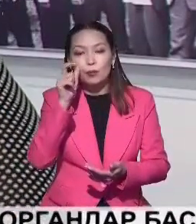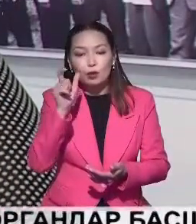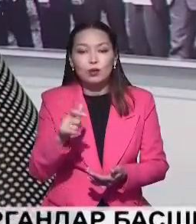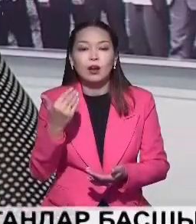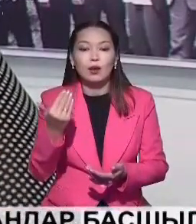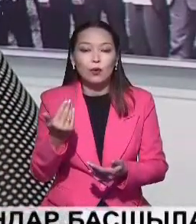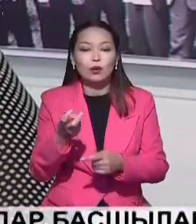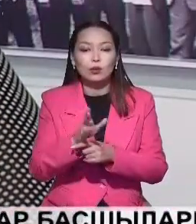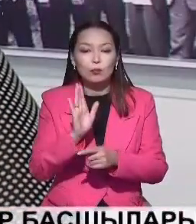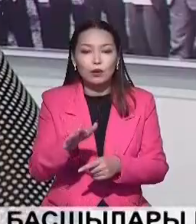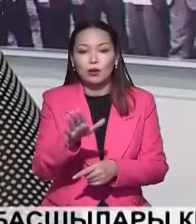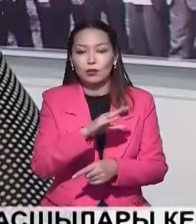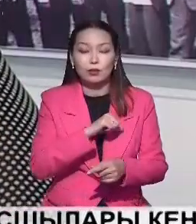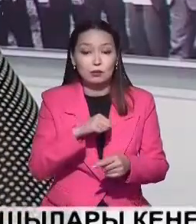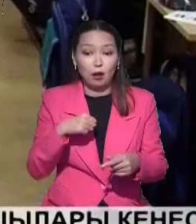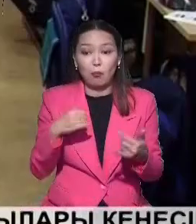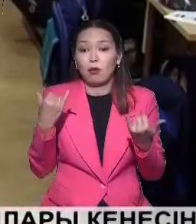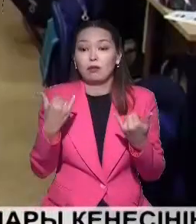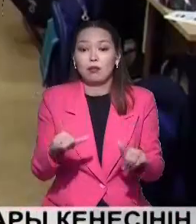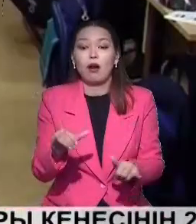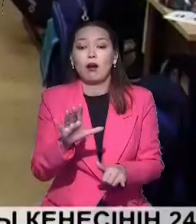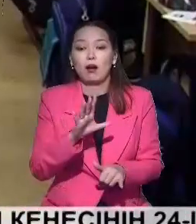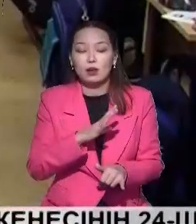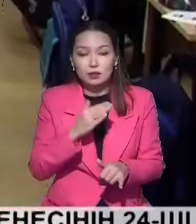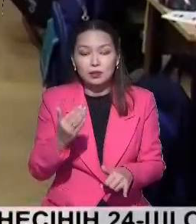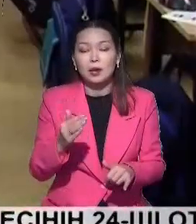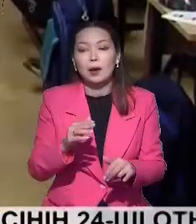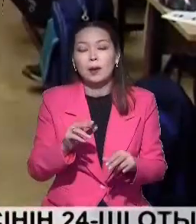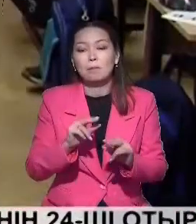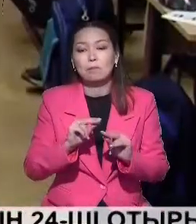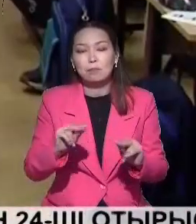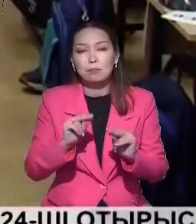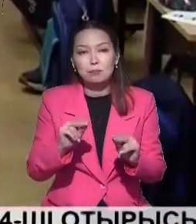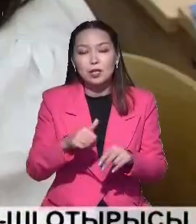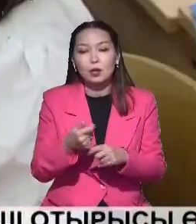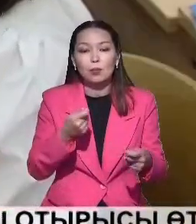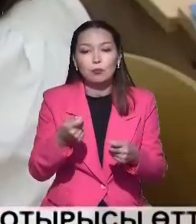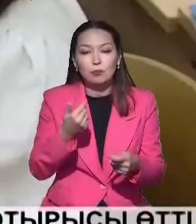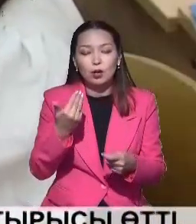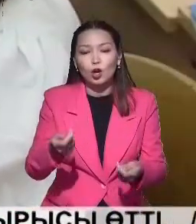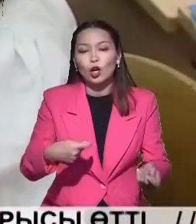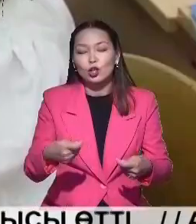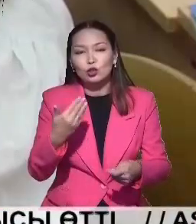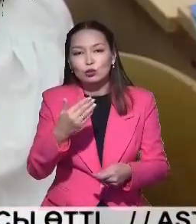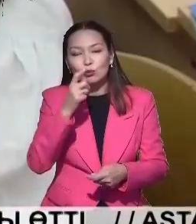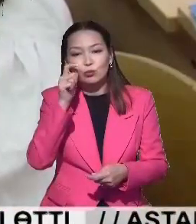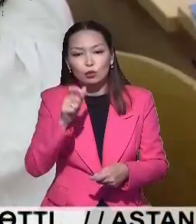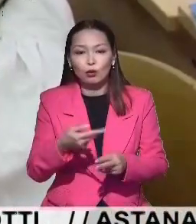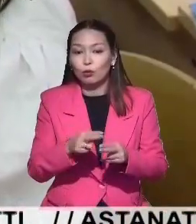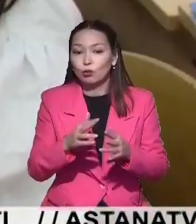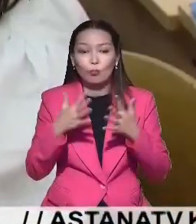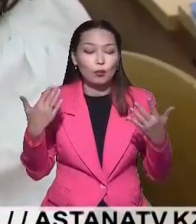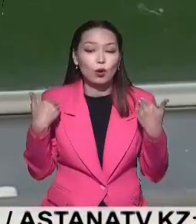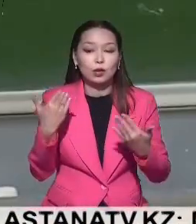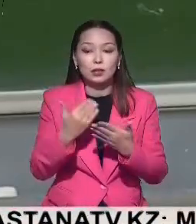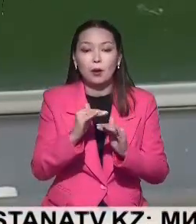дегенде өзім іштей таң қалдым. Мектеп басшылығы ер адамның бастауыш сыныпқа жетекшілік етуі үлкен ерлік дейді. Бала